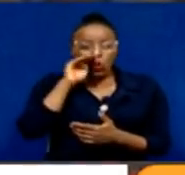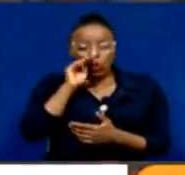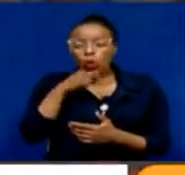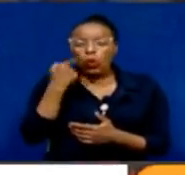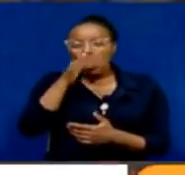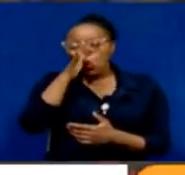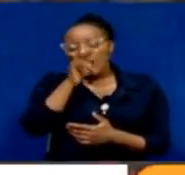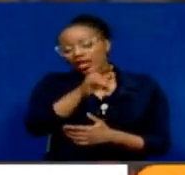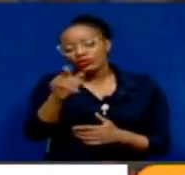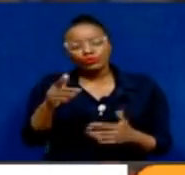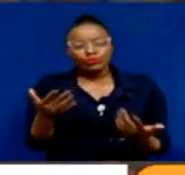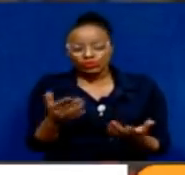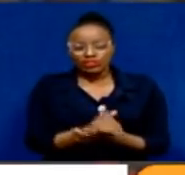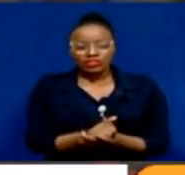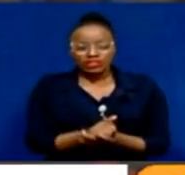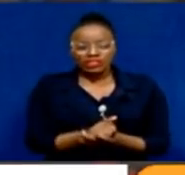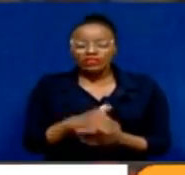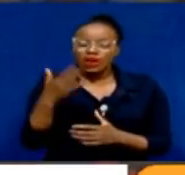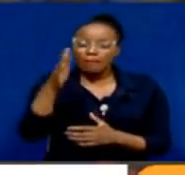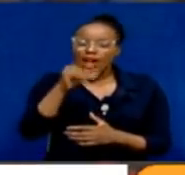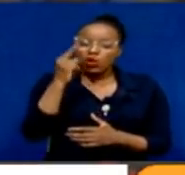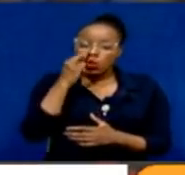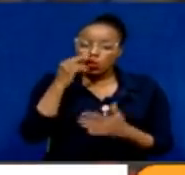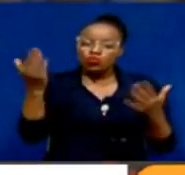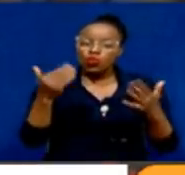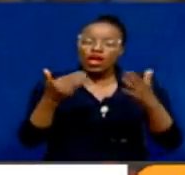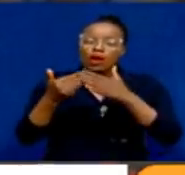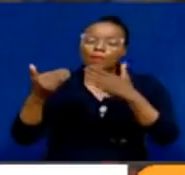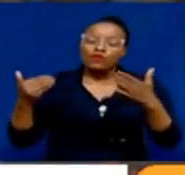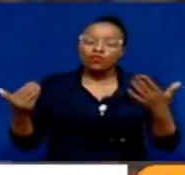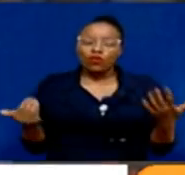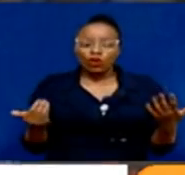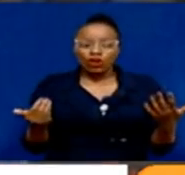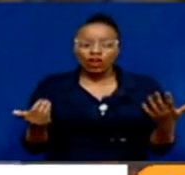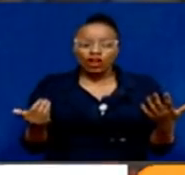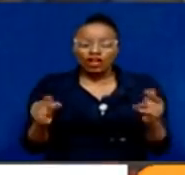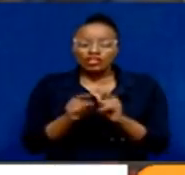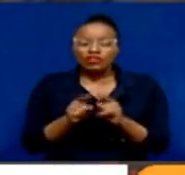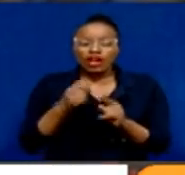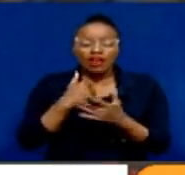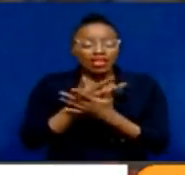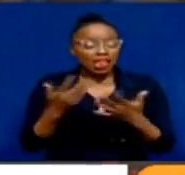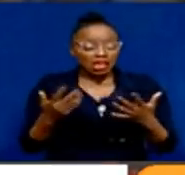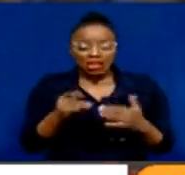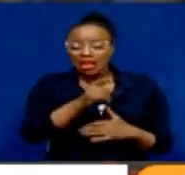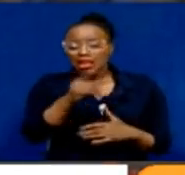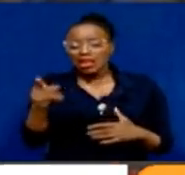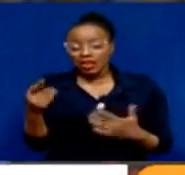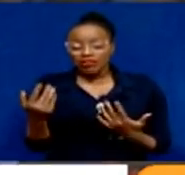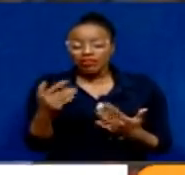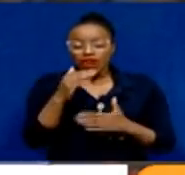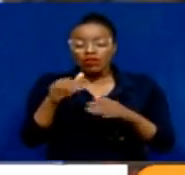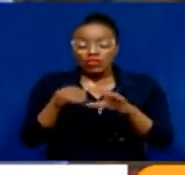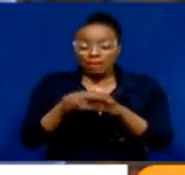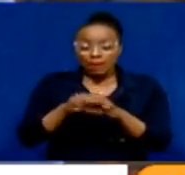Hukunidanganywa na nani my friend? Rudi nyumbani mahali ulikuwa. Pale bungeni mahali niko.